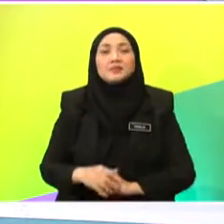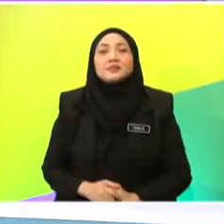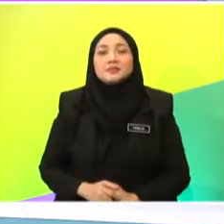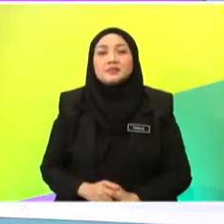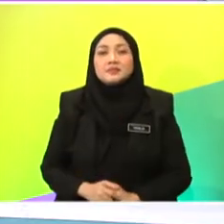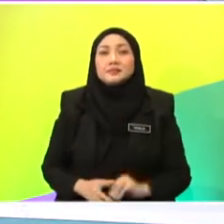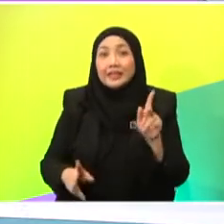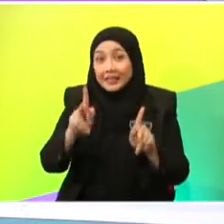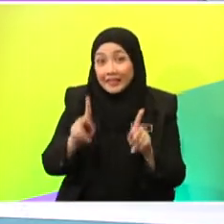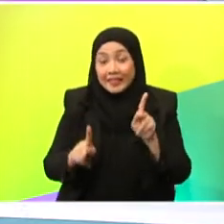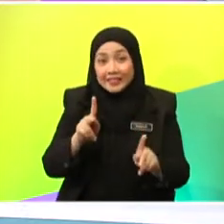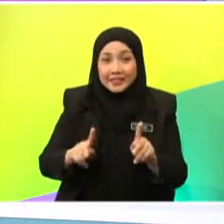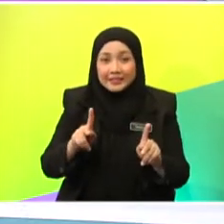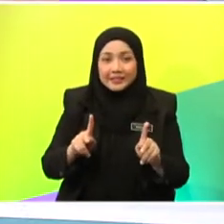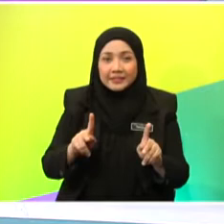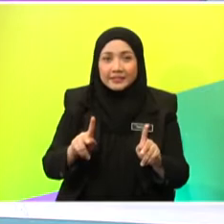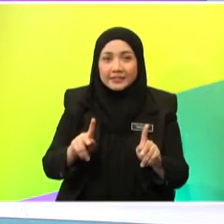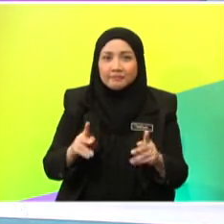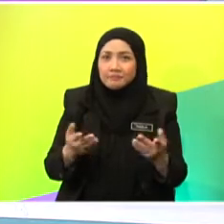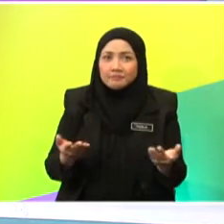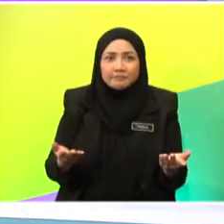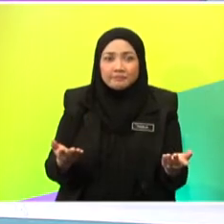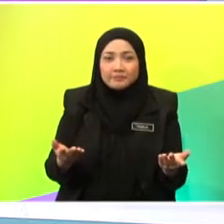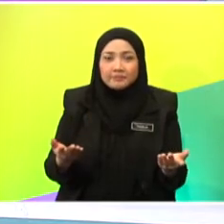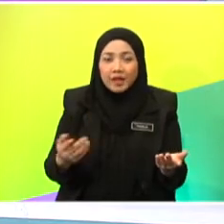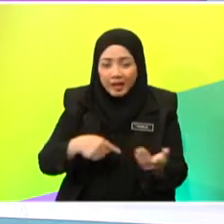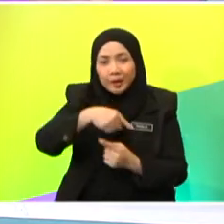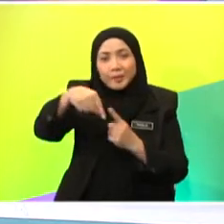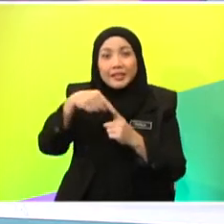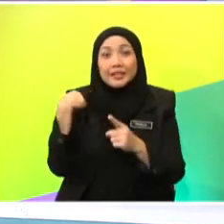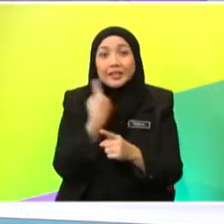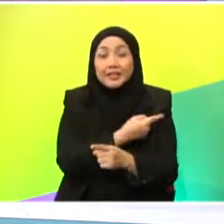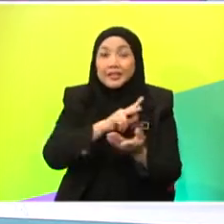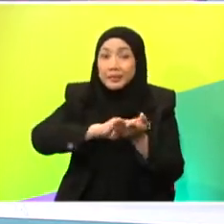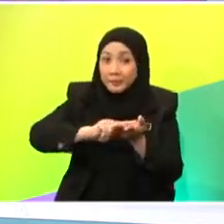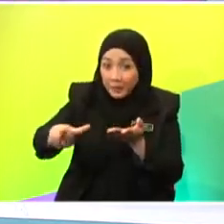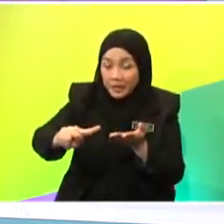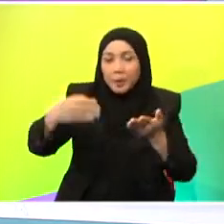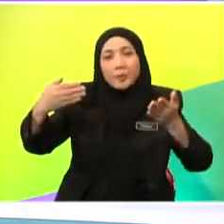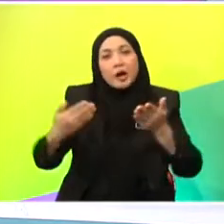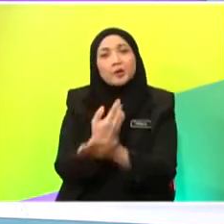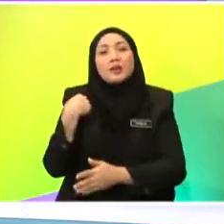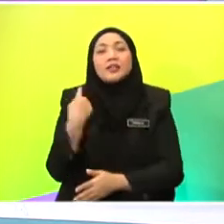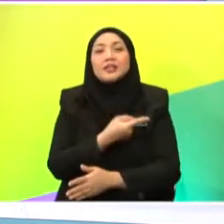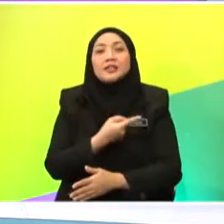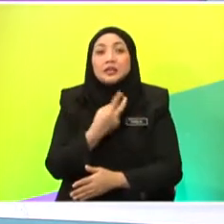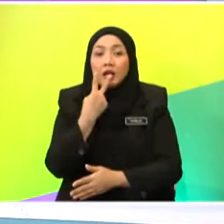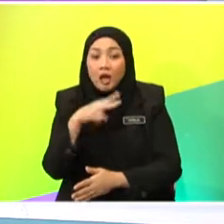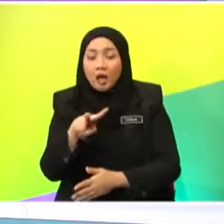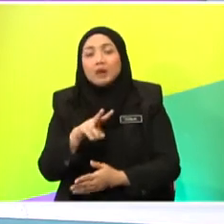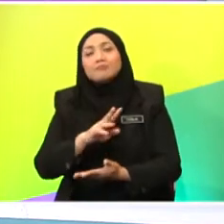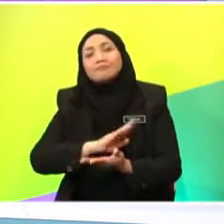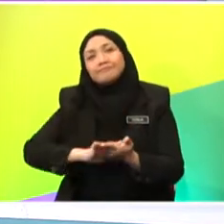kerete kereta bila kita kemas baulah nampak cantik itu Teguh satu lagi